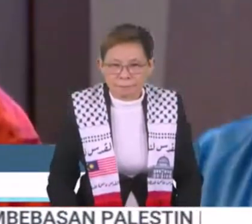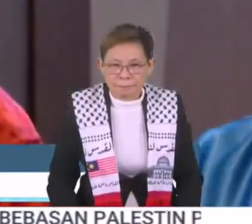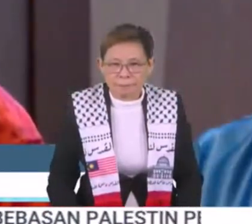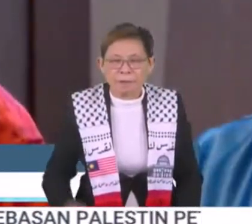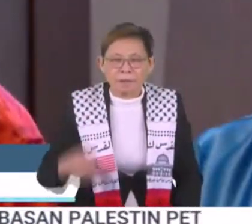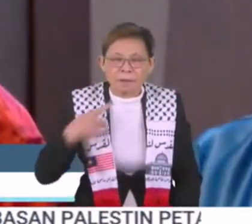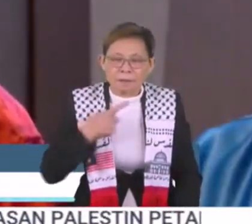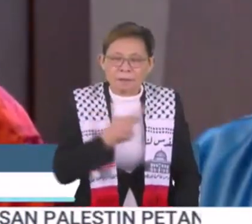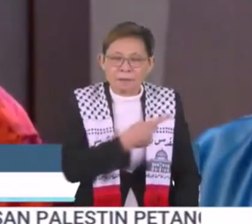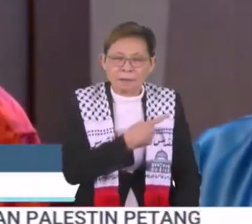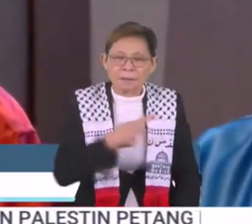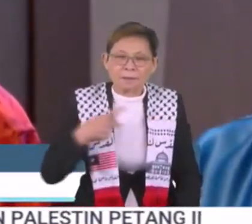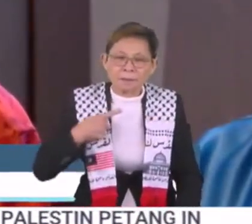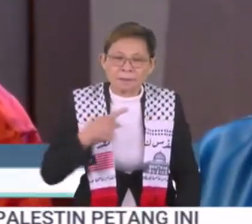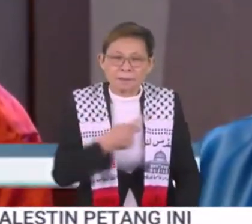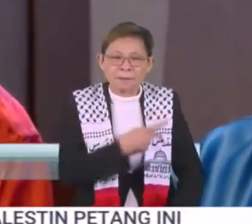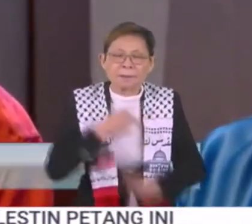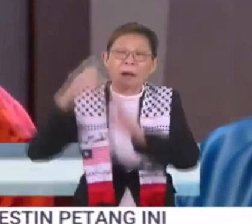Kita berharapkan